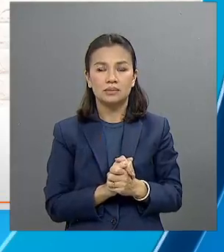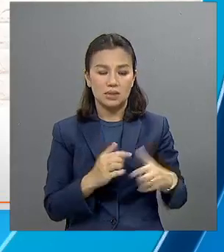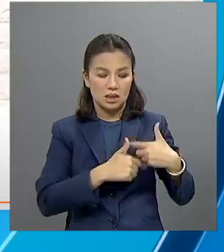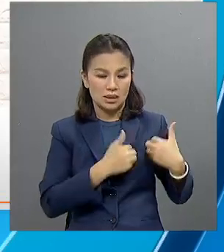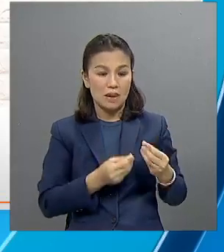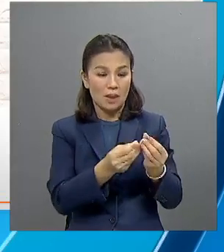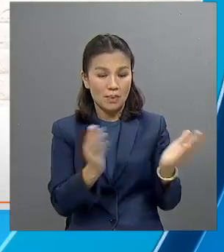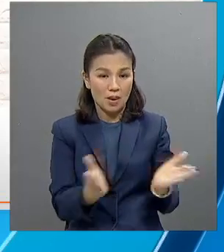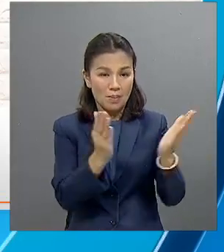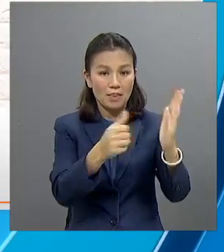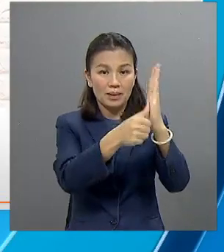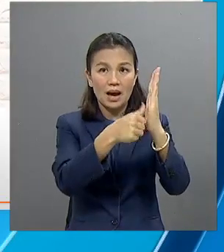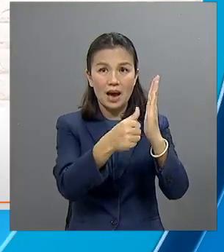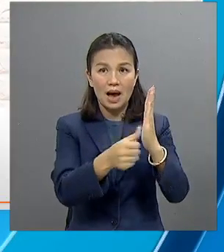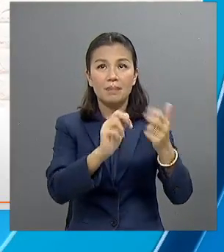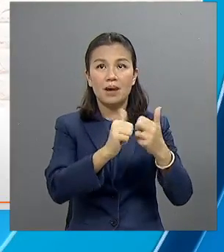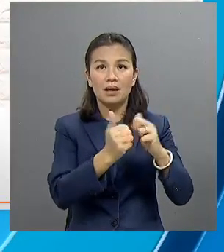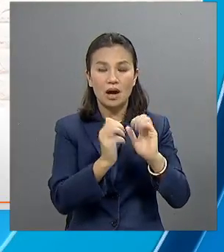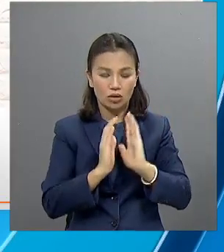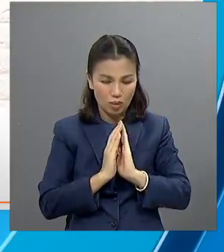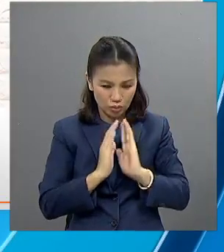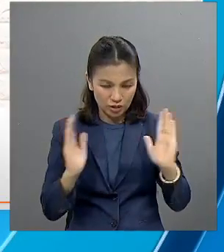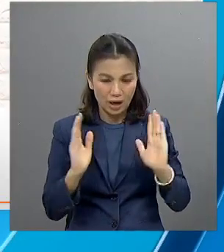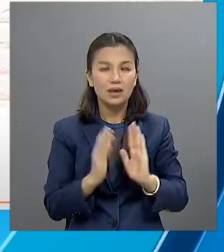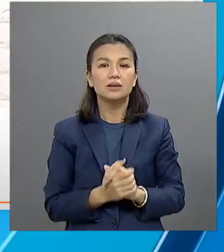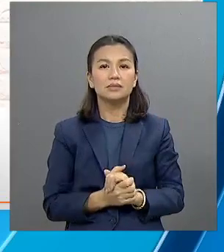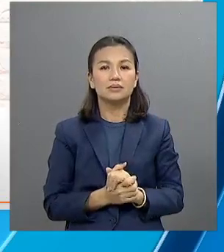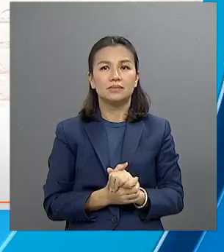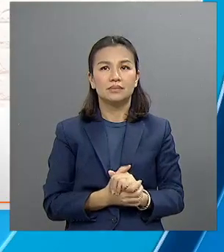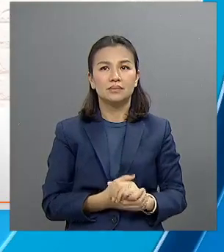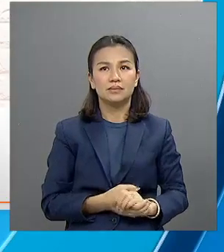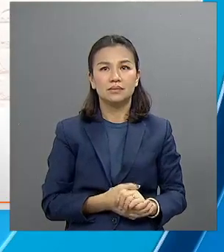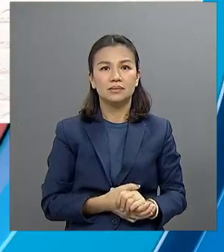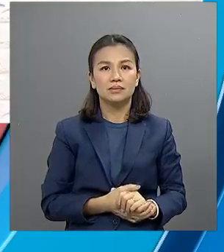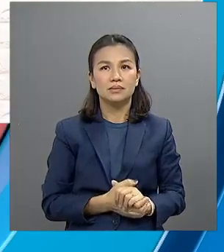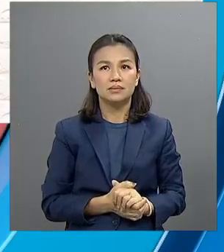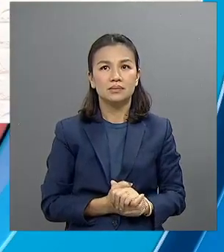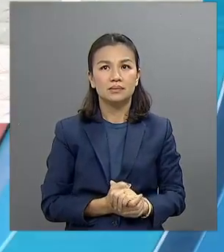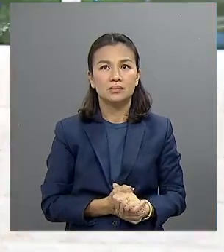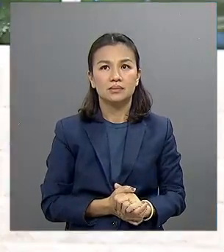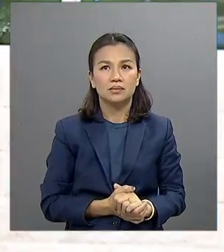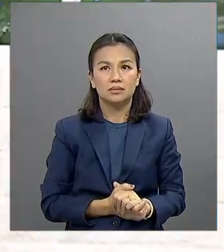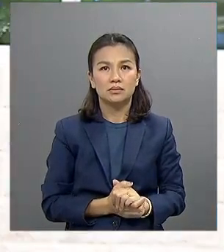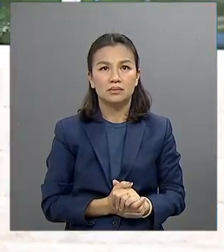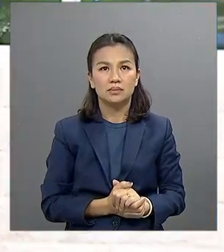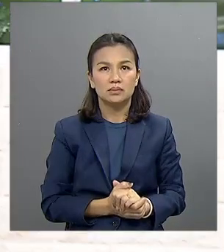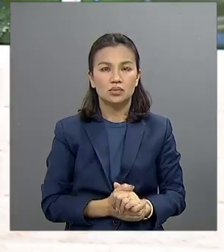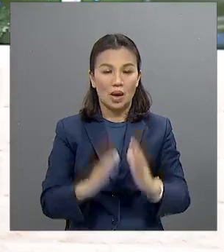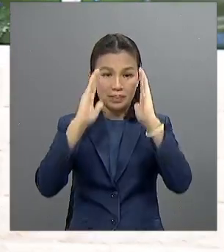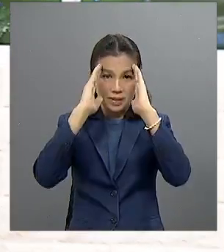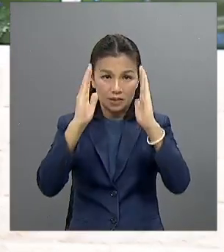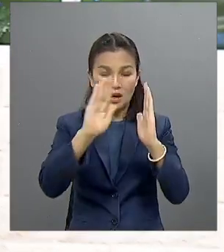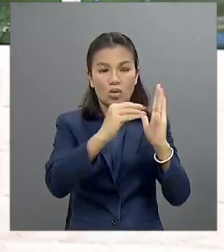านี้นะคะฝากด้วยค่ะขอบพระคุณค่ะ ครับผม สวัสดีค่ะนี่นะคะก็เป็นความตั้งใจของทางจังหวัดแหละก็ไม่อย